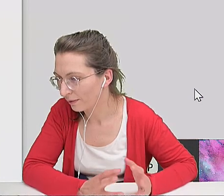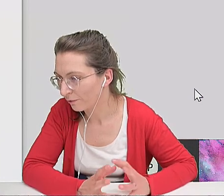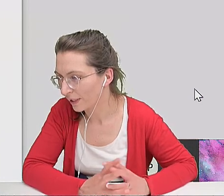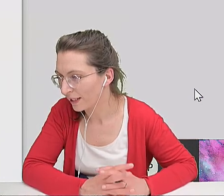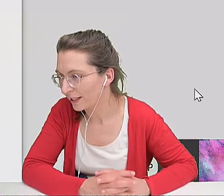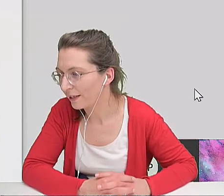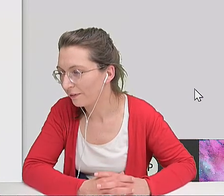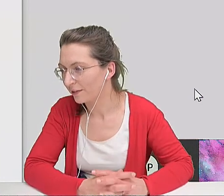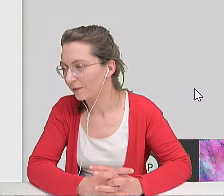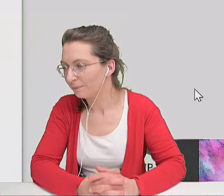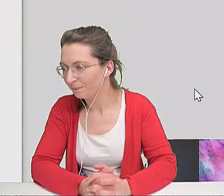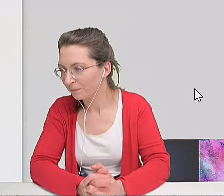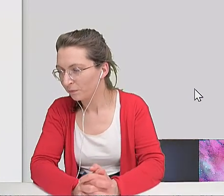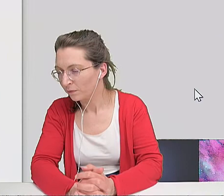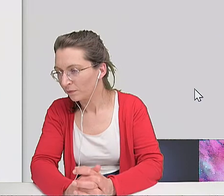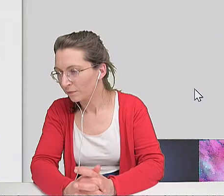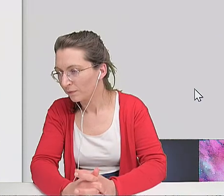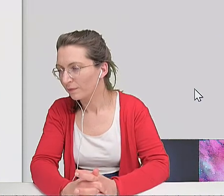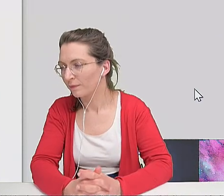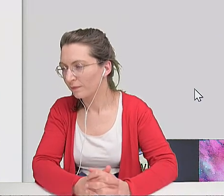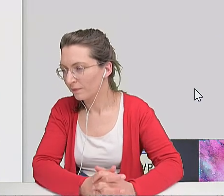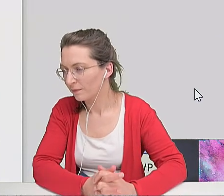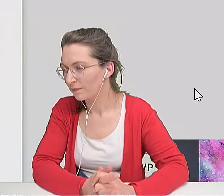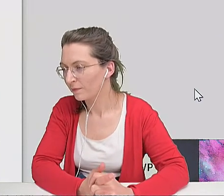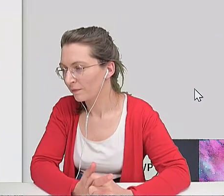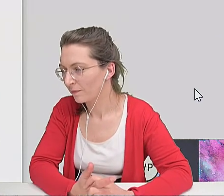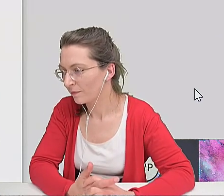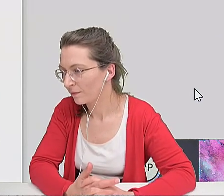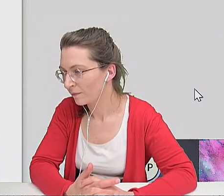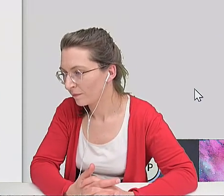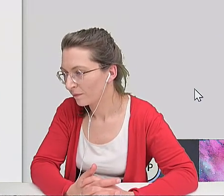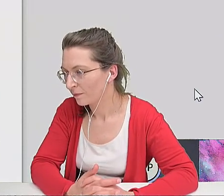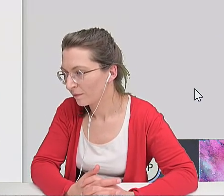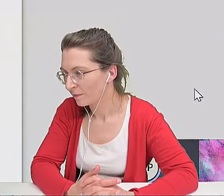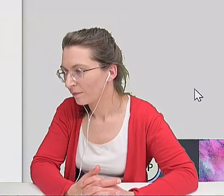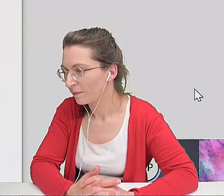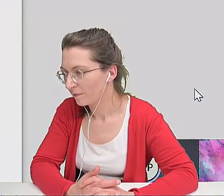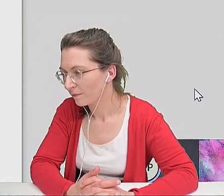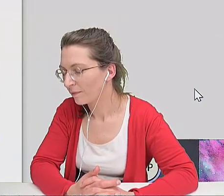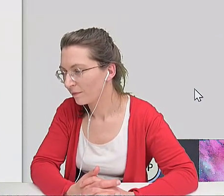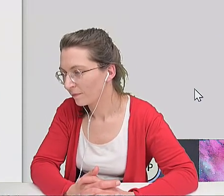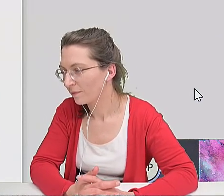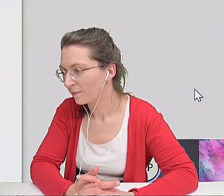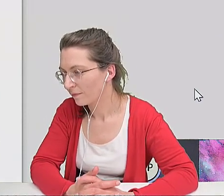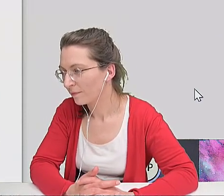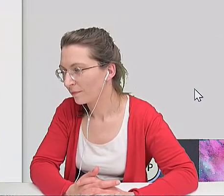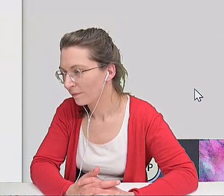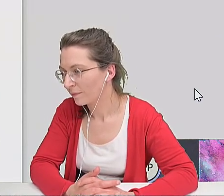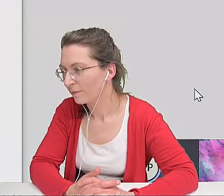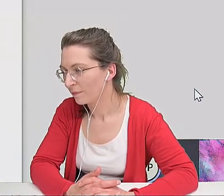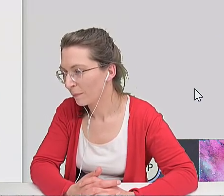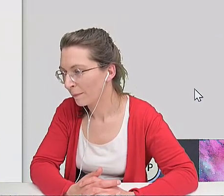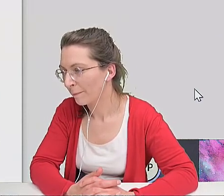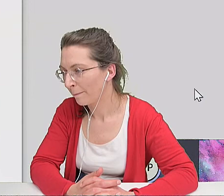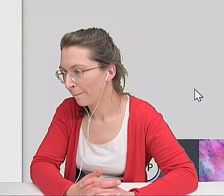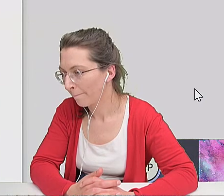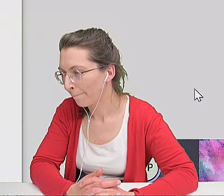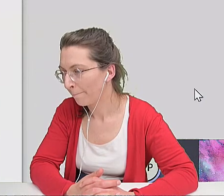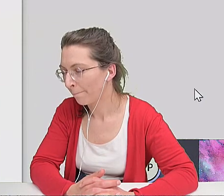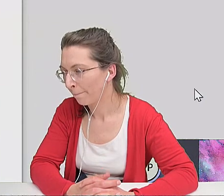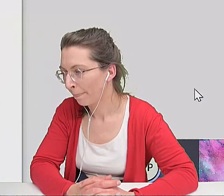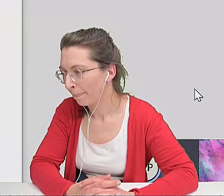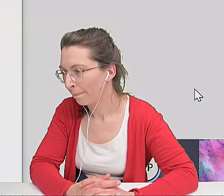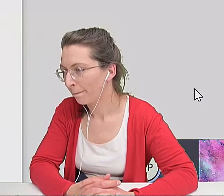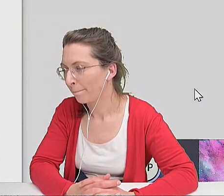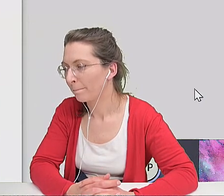dass er vergleicht alle Werte. Vergleicht alle Werte und das so mit verschiedenen, ob das auch wirklich mit verschiedenen A, Bs und Cs klappt. Ich meine, ich könnte ja,